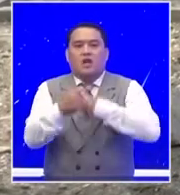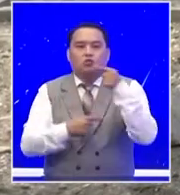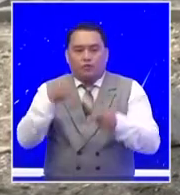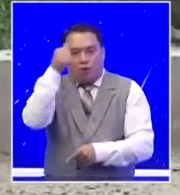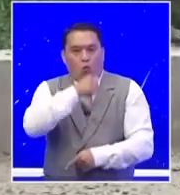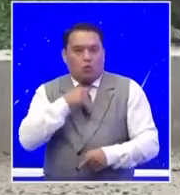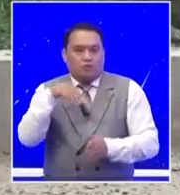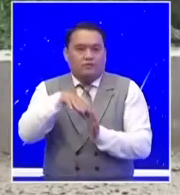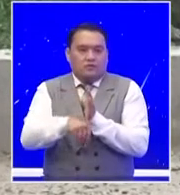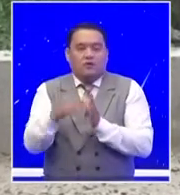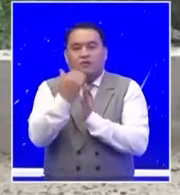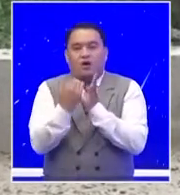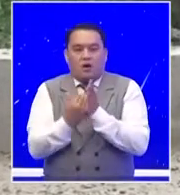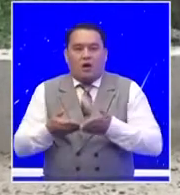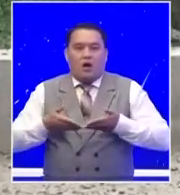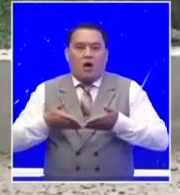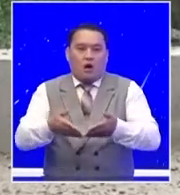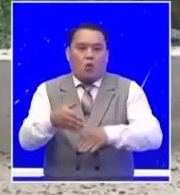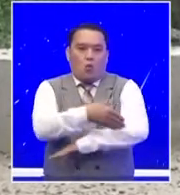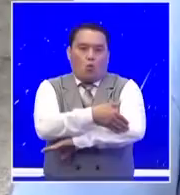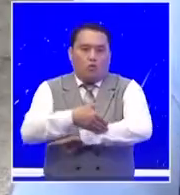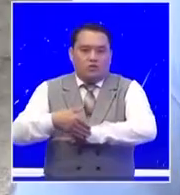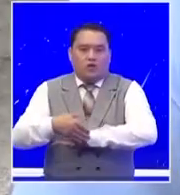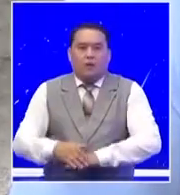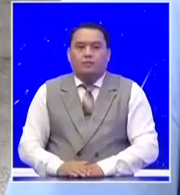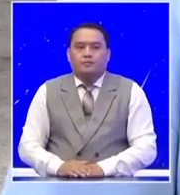В этот список входит и арочная система улицы Кунаева.